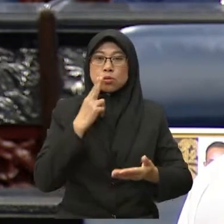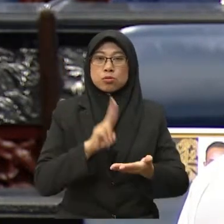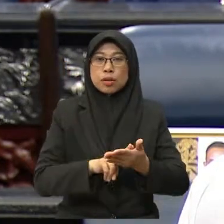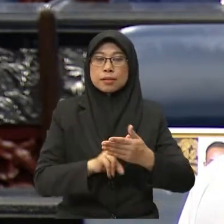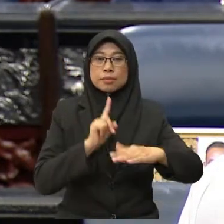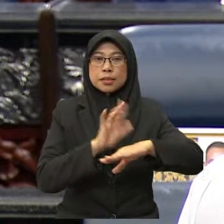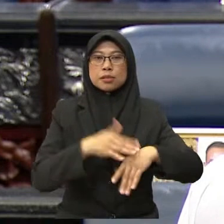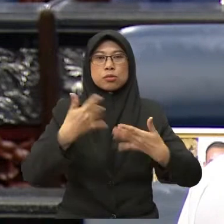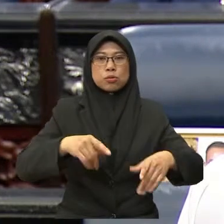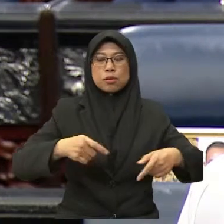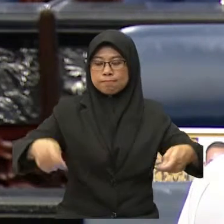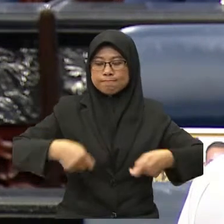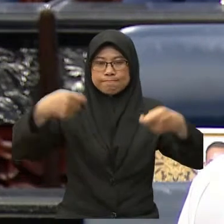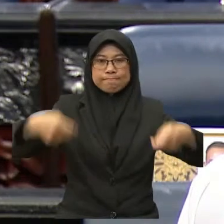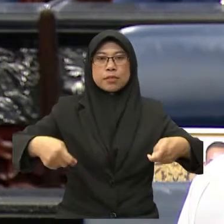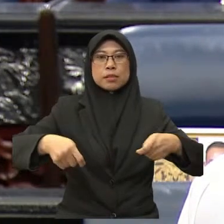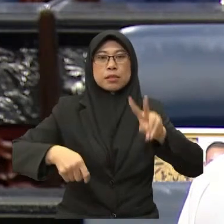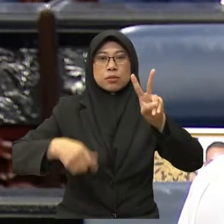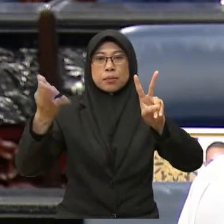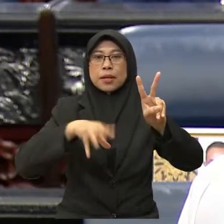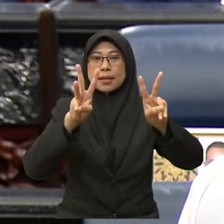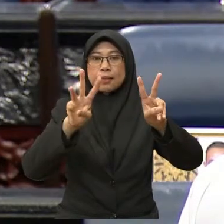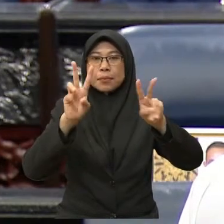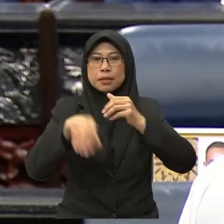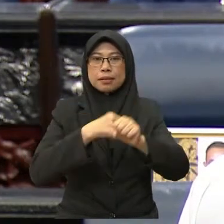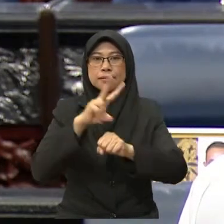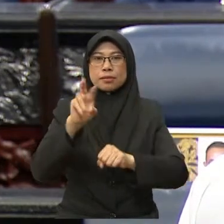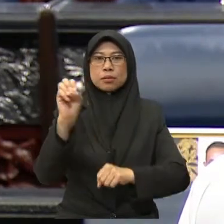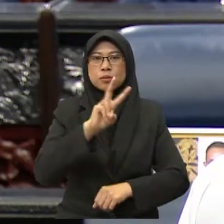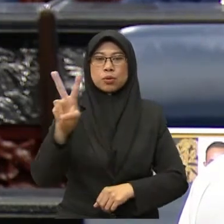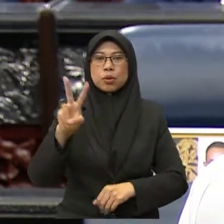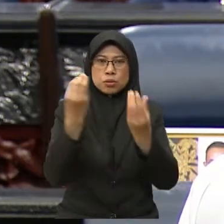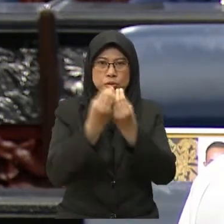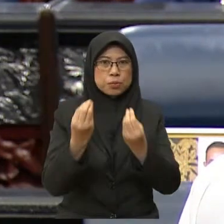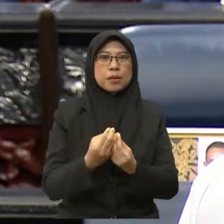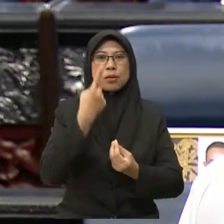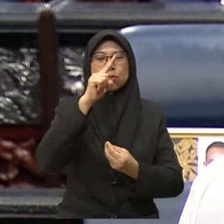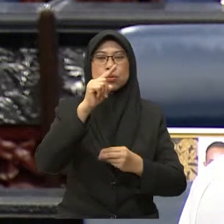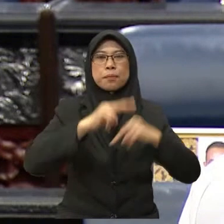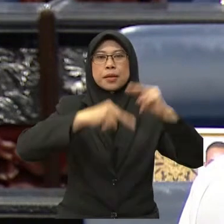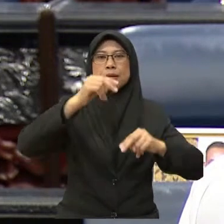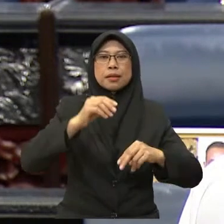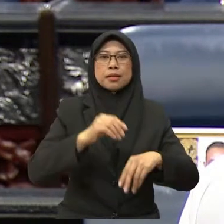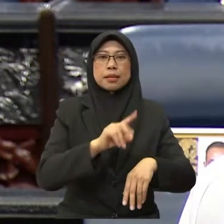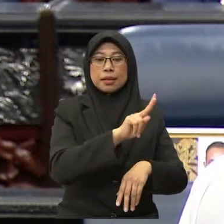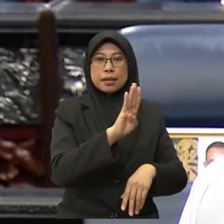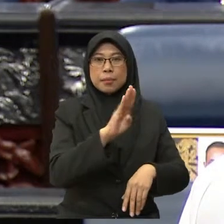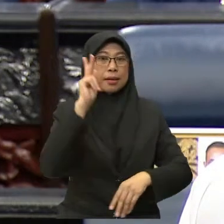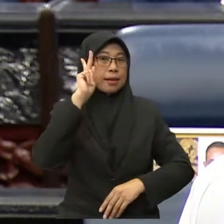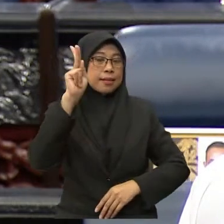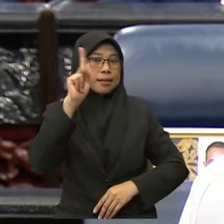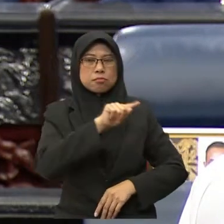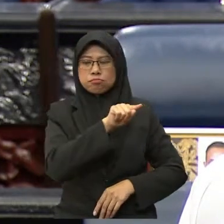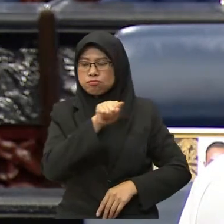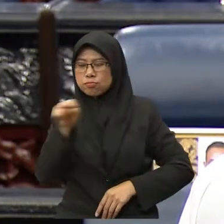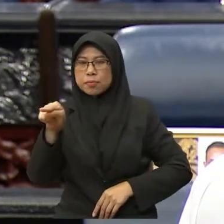telah ditandatangani pada 2 Jun 2022, kos bagi pembinaan ECRL dari Kota Baru, Kelantan